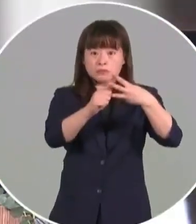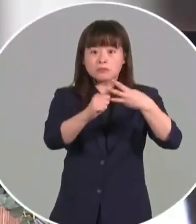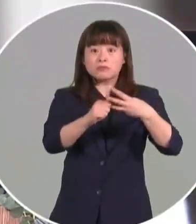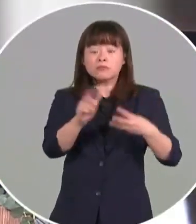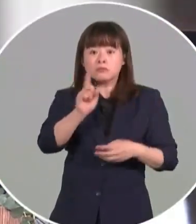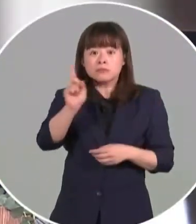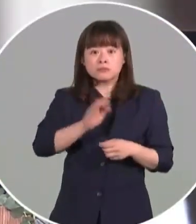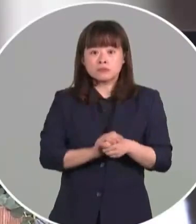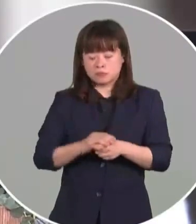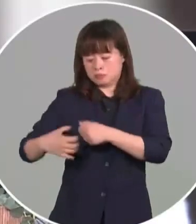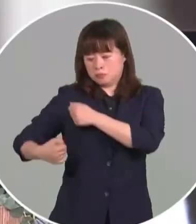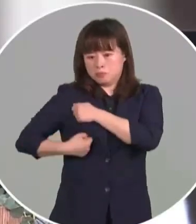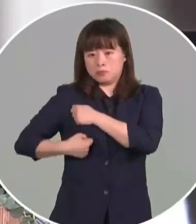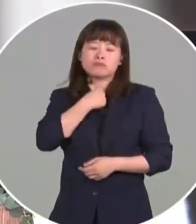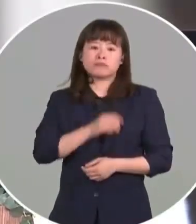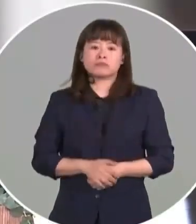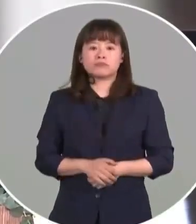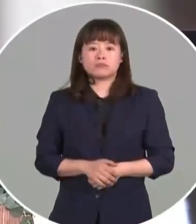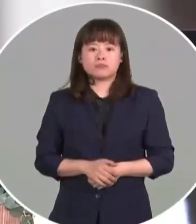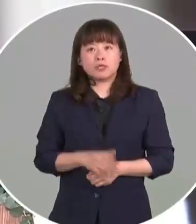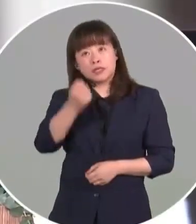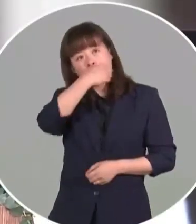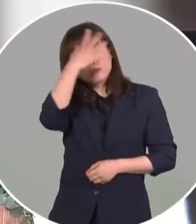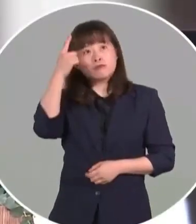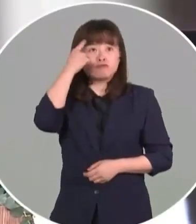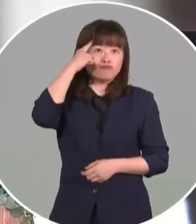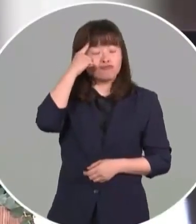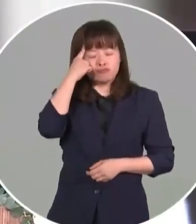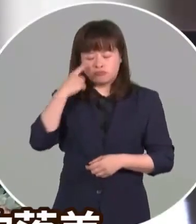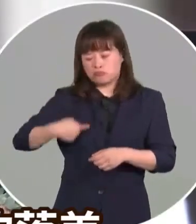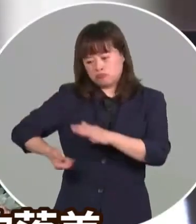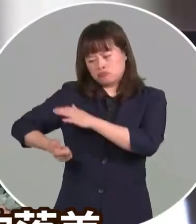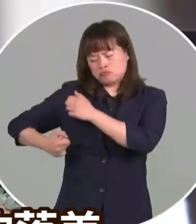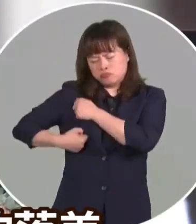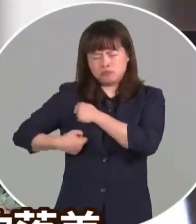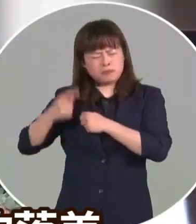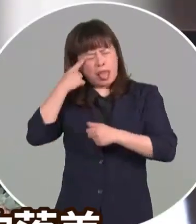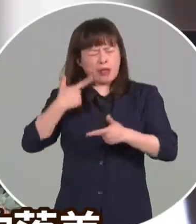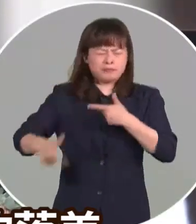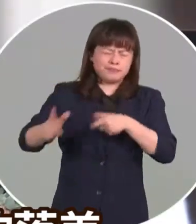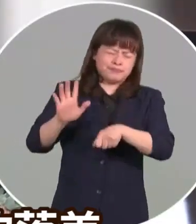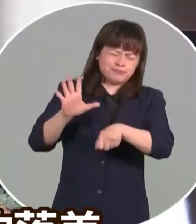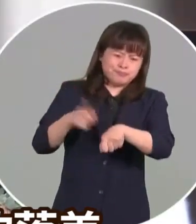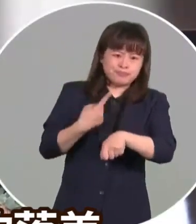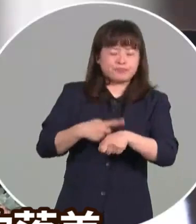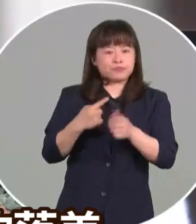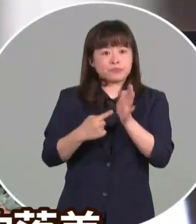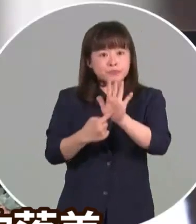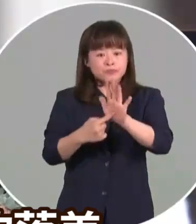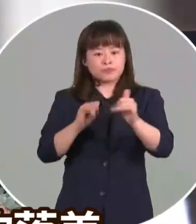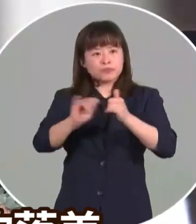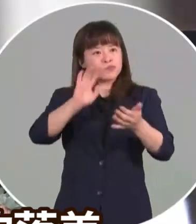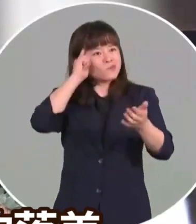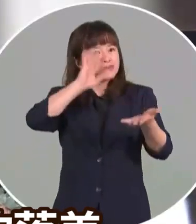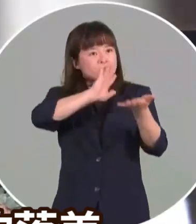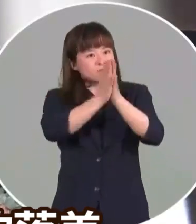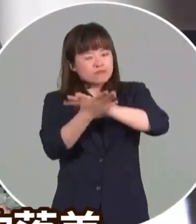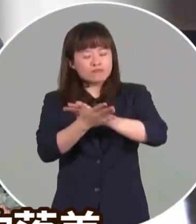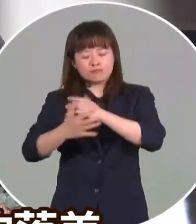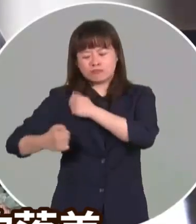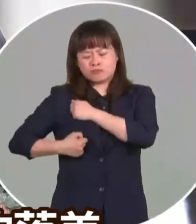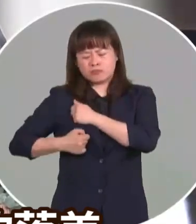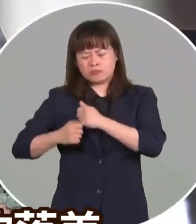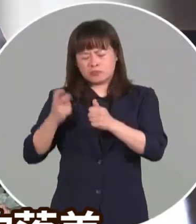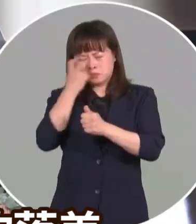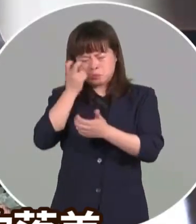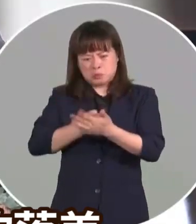改善部队的管理制度。年轻人从军出现适应上的问题，反映出社会的转变跟军中的管理